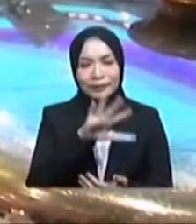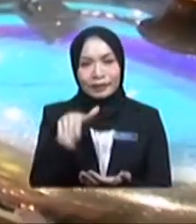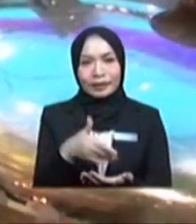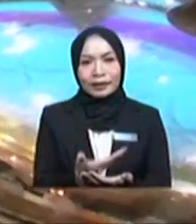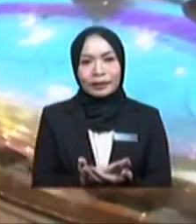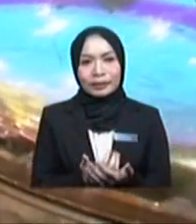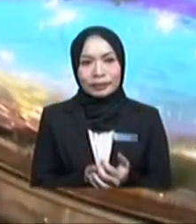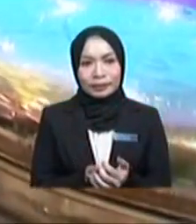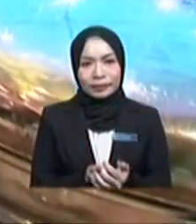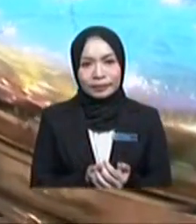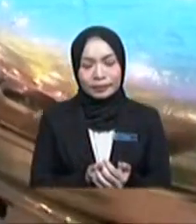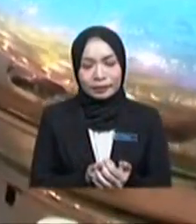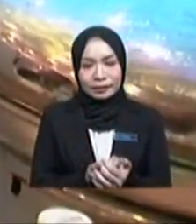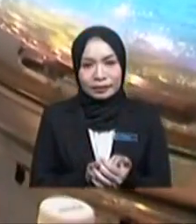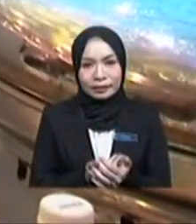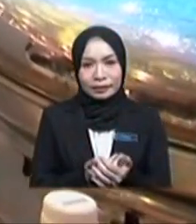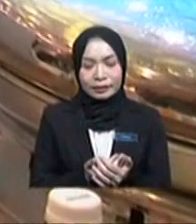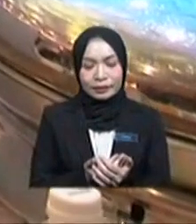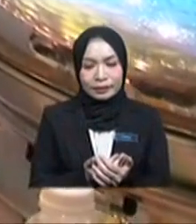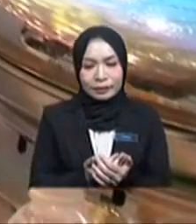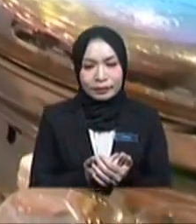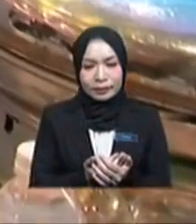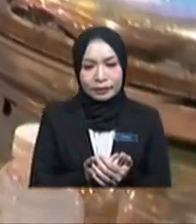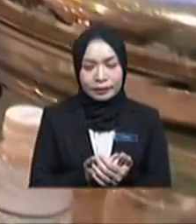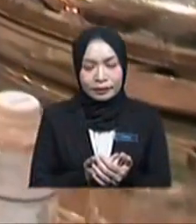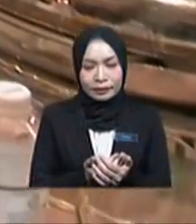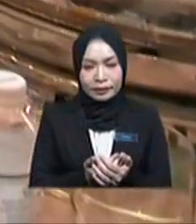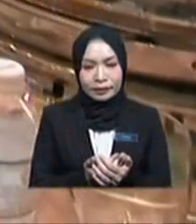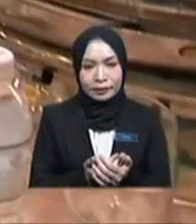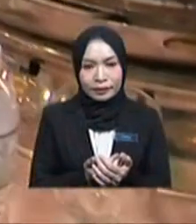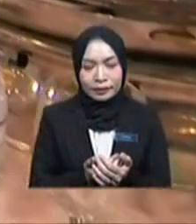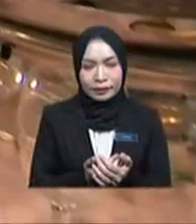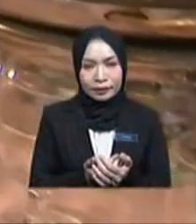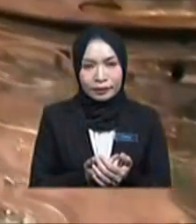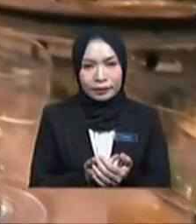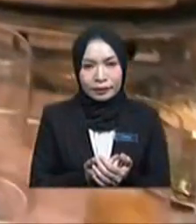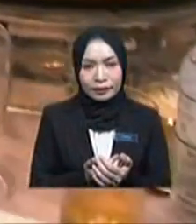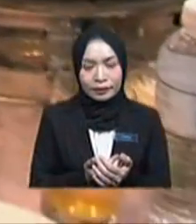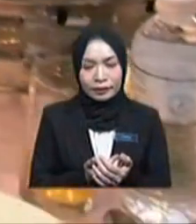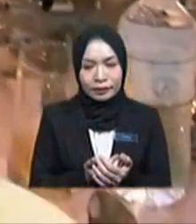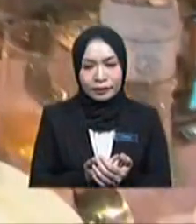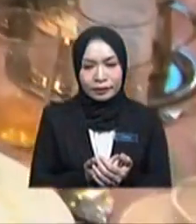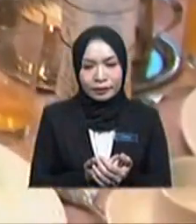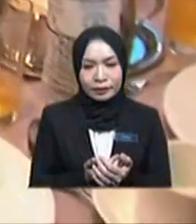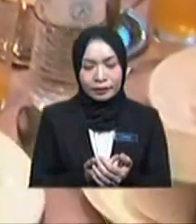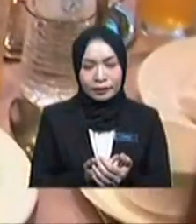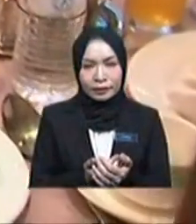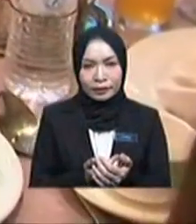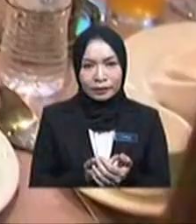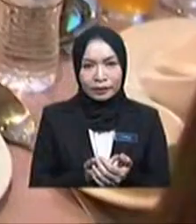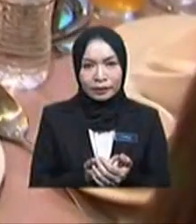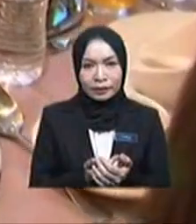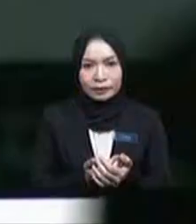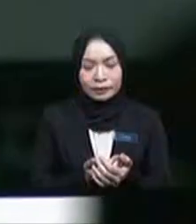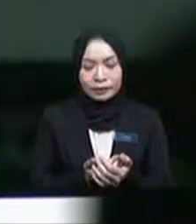في مقامنا هذا ذنبا إلا غفرته ولا هما إلا فرجته ولا مريضا